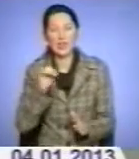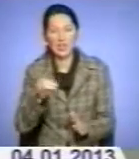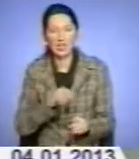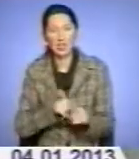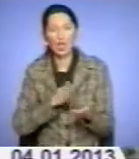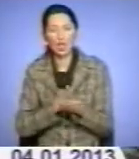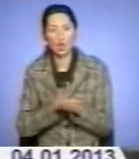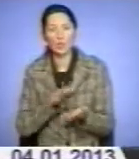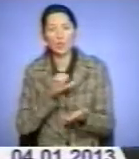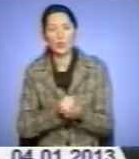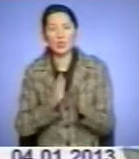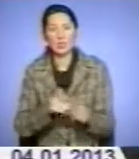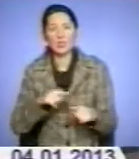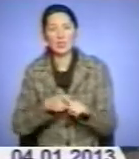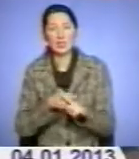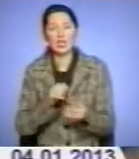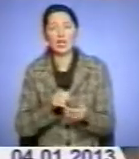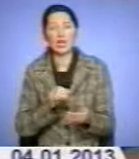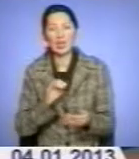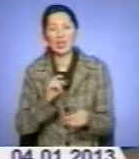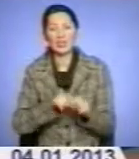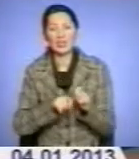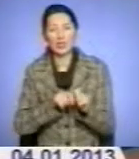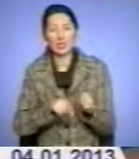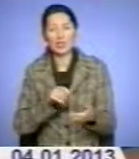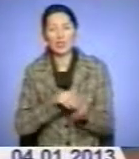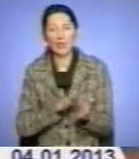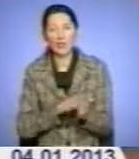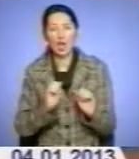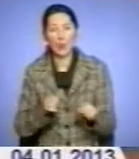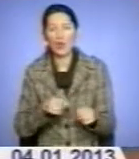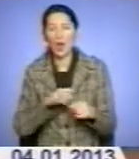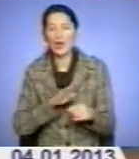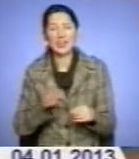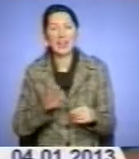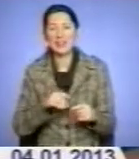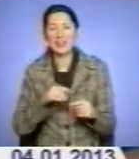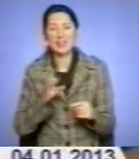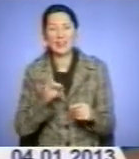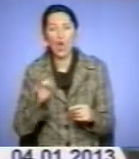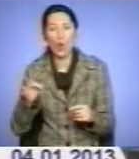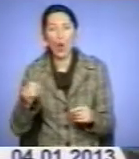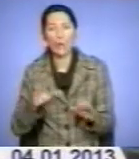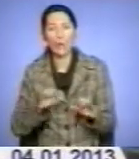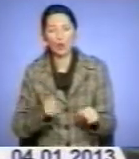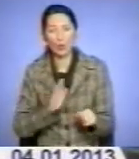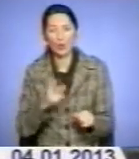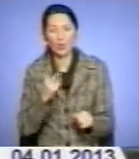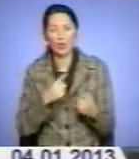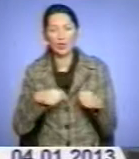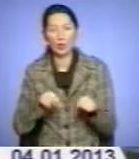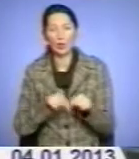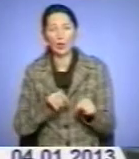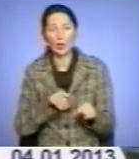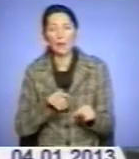лише технічною інвентаризацією. Реєструвати права на нерухоме майно будуть тільки дві структури, об'єднані під єдиною парасолькою Мін'юсту